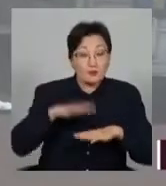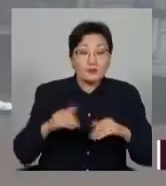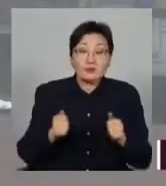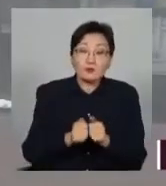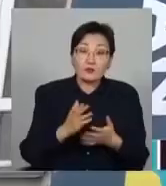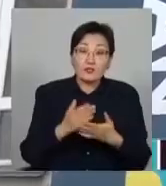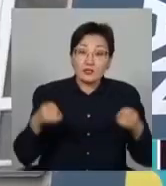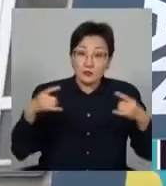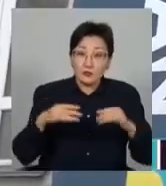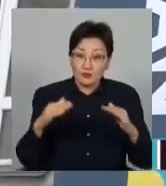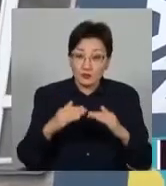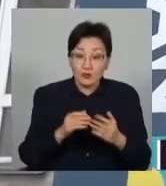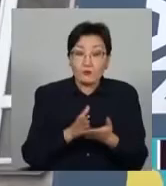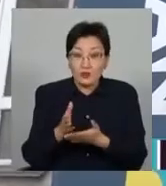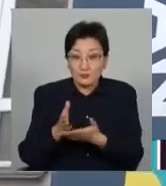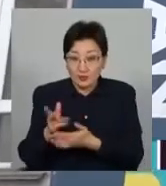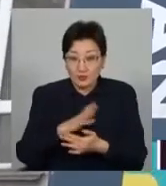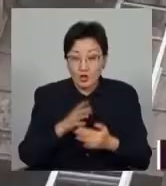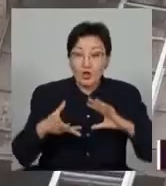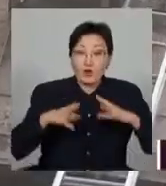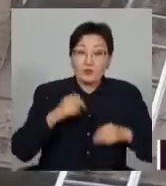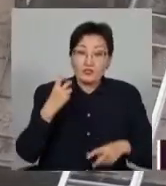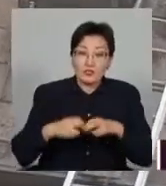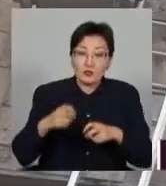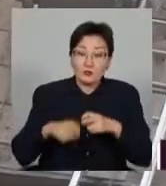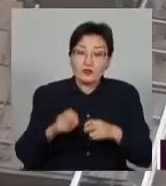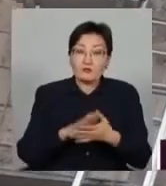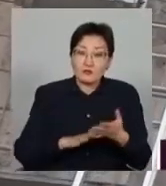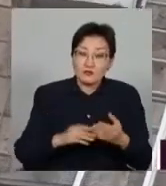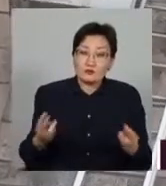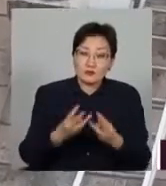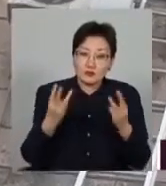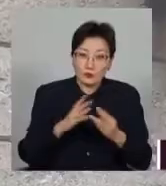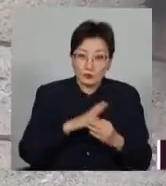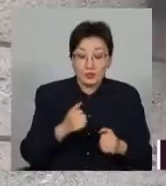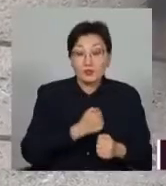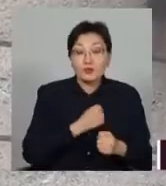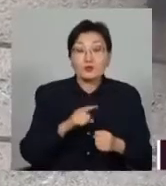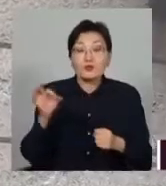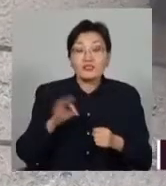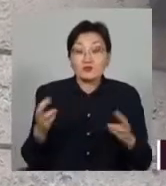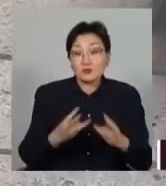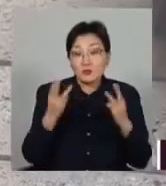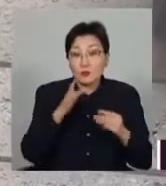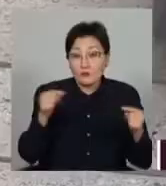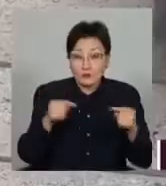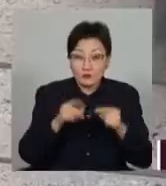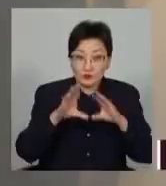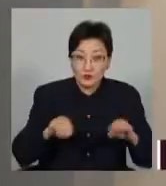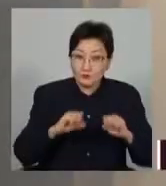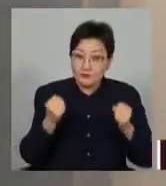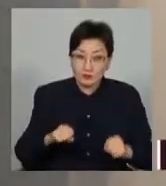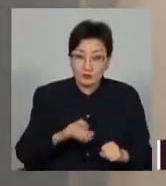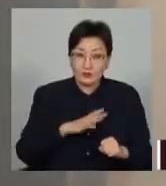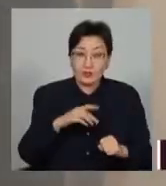маңында орналасқан телеарналарға да басып кірді. Барлығын қиратып, артынан өртеп жіберген. Өкінішке қарай сол сәтте қызыл жалынды уақытылы ауыздықтау